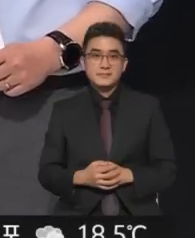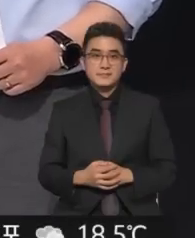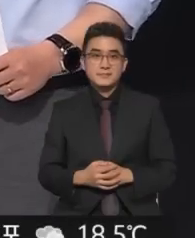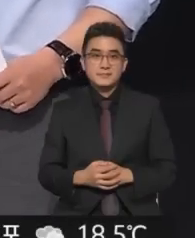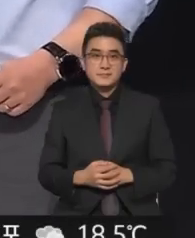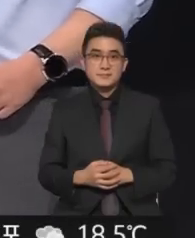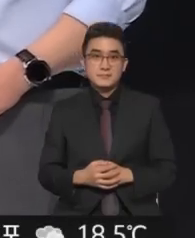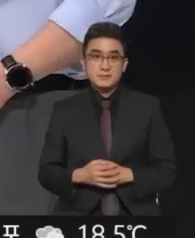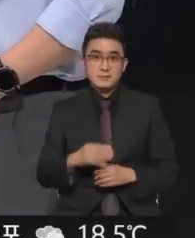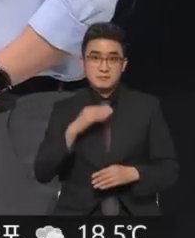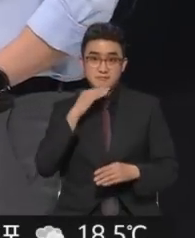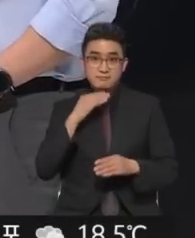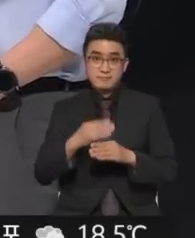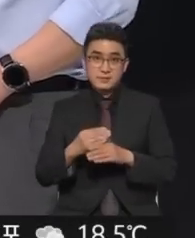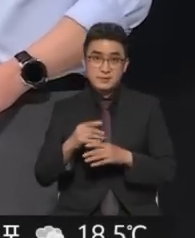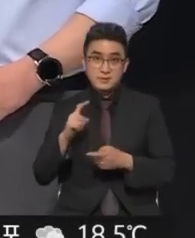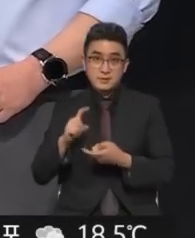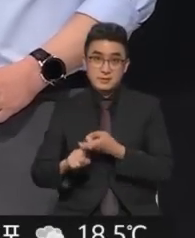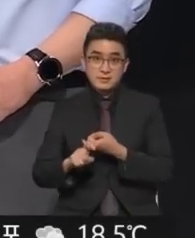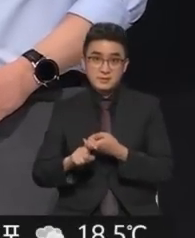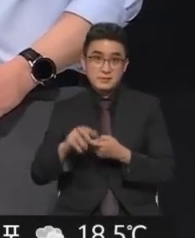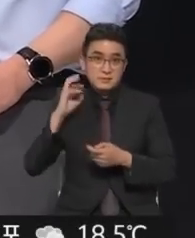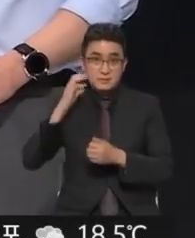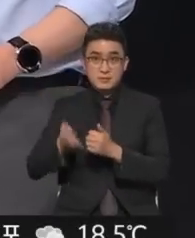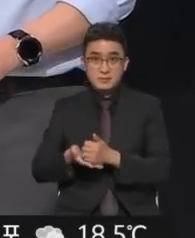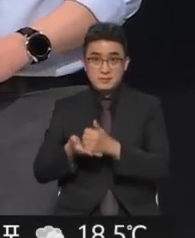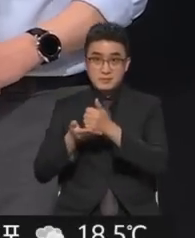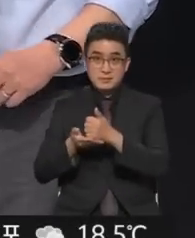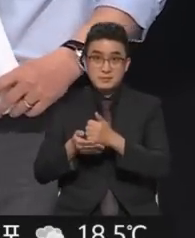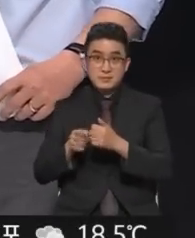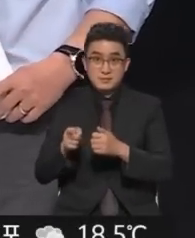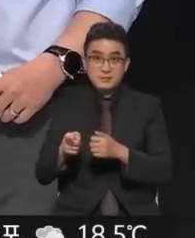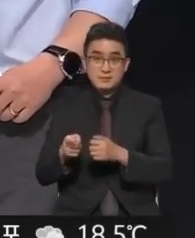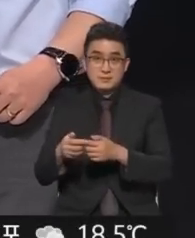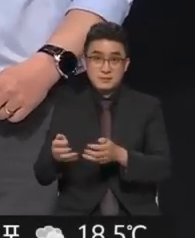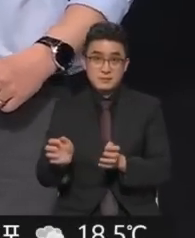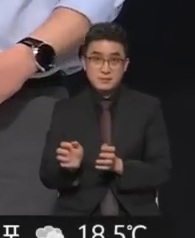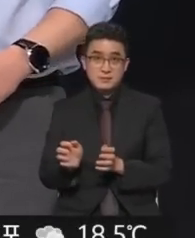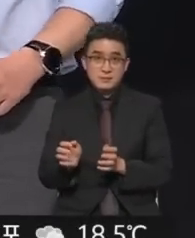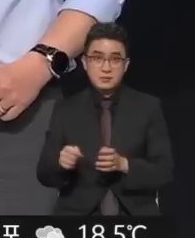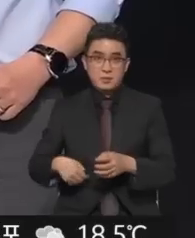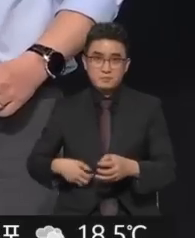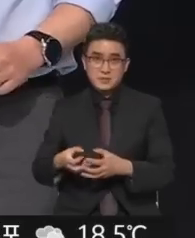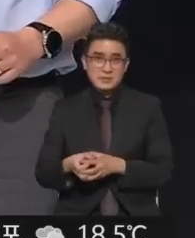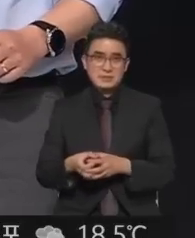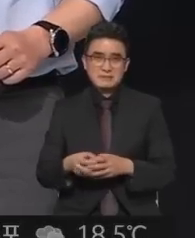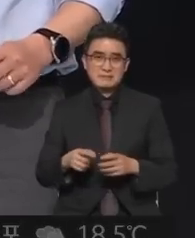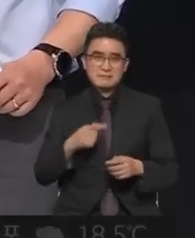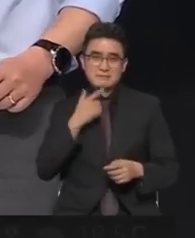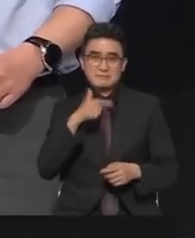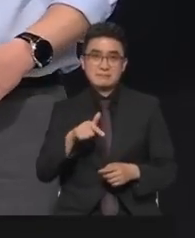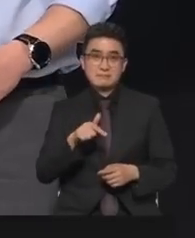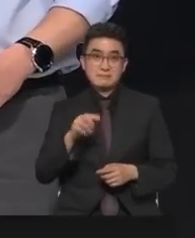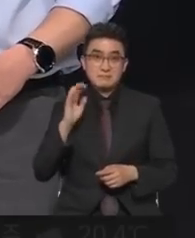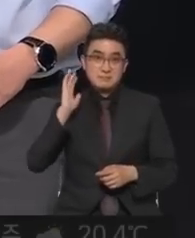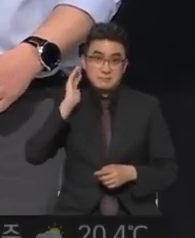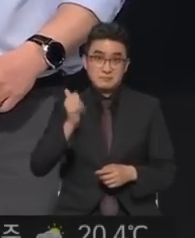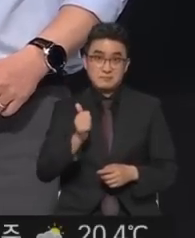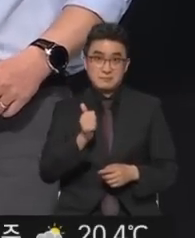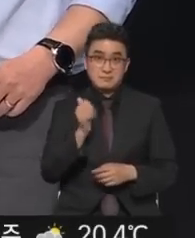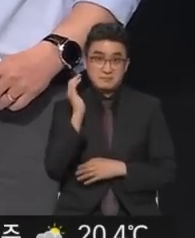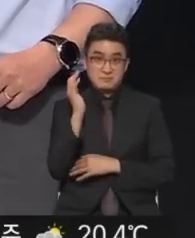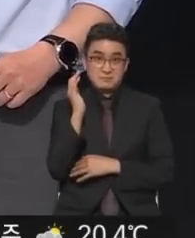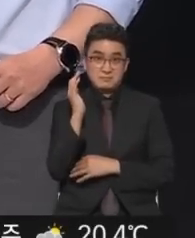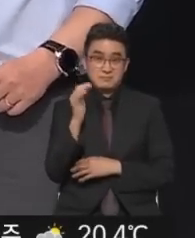종북 주사파는 협치의 대상이 아니라는 윤석열 대통령의 발언. 정치권에서 여진이 계속되고 있습니다.